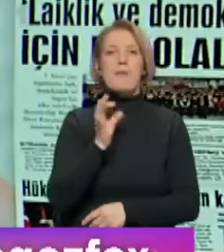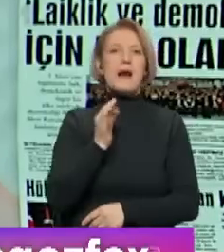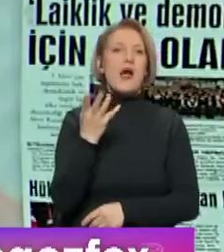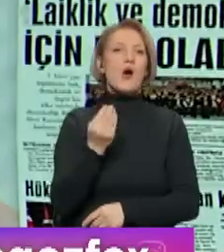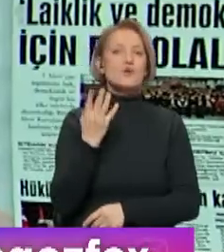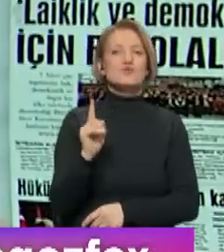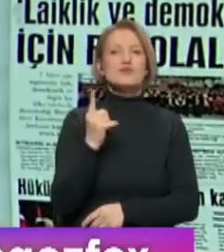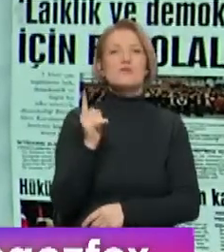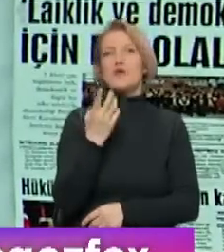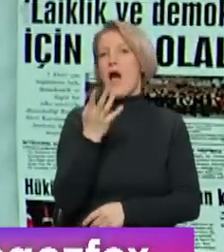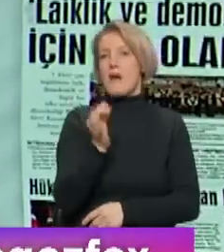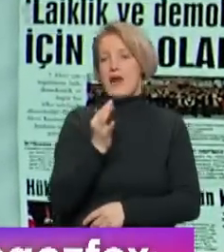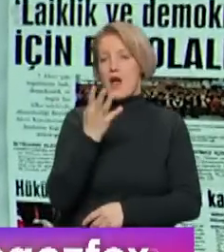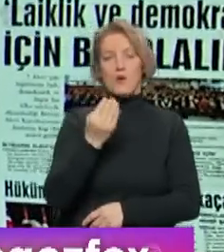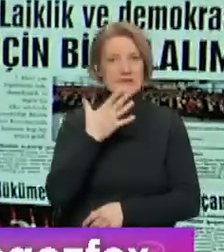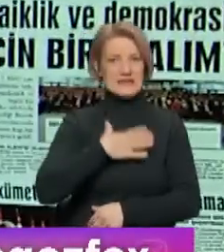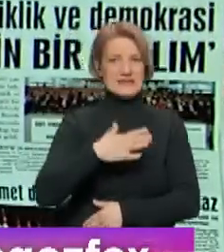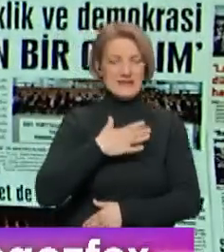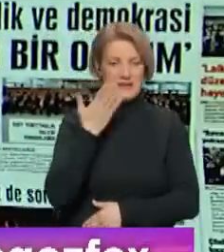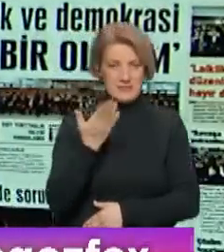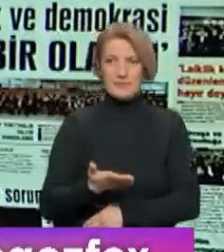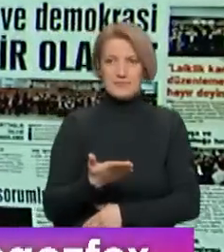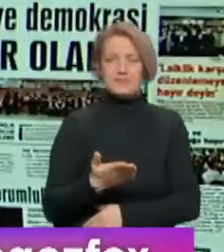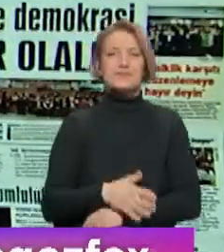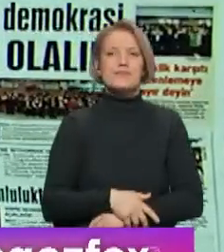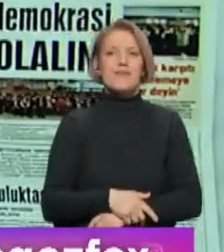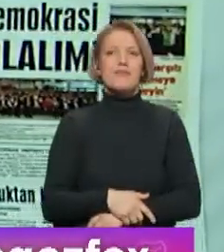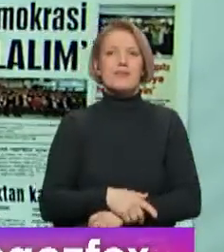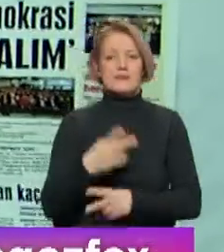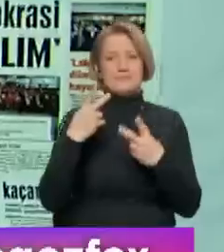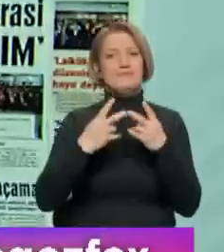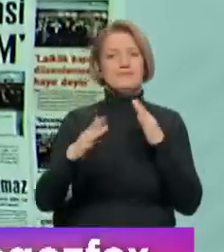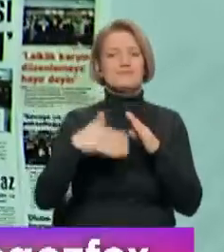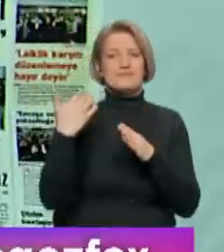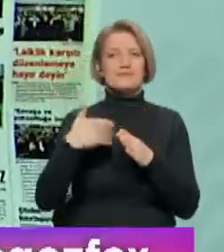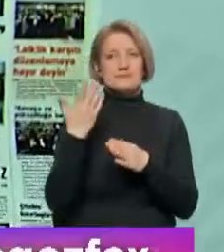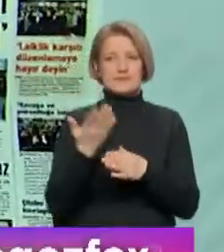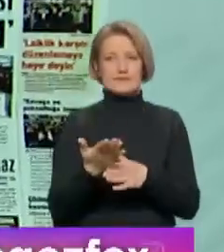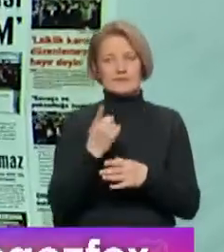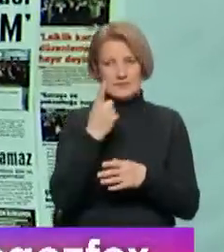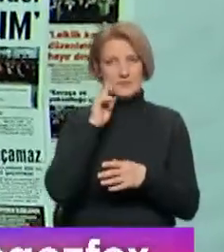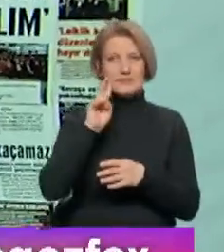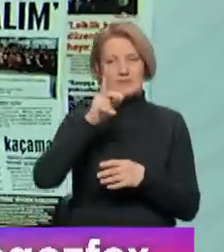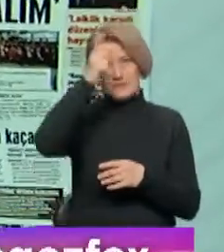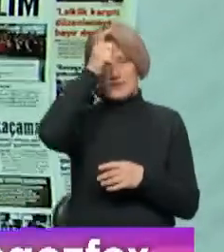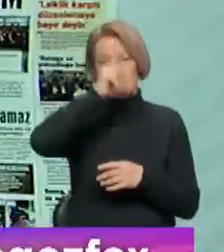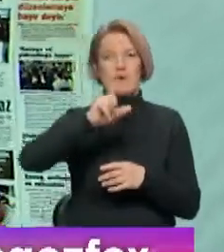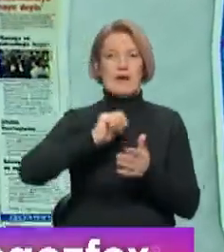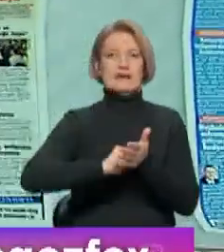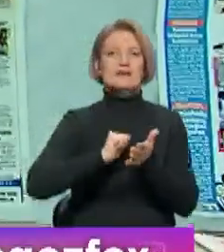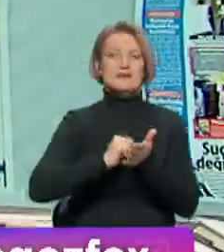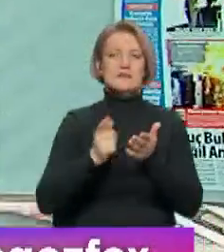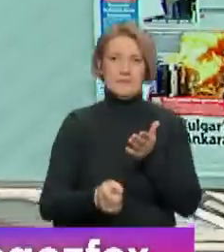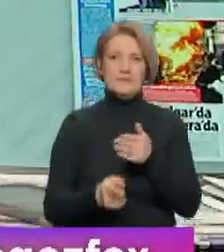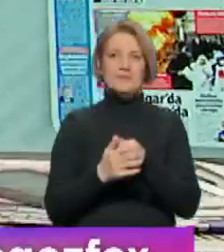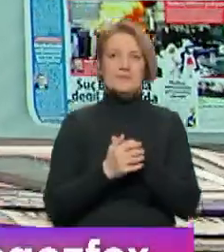ve müjdeli haberler olsun isteğimiz temenniğimizde bu diye mesajlar gelirken bir bakalım mı Türkiye gazetesine Türkiye